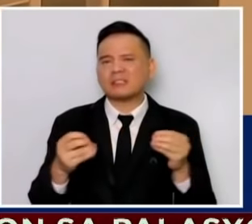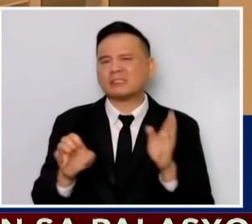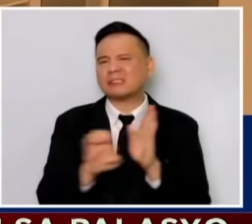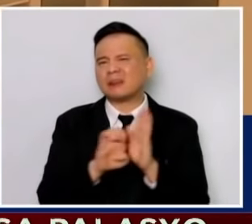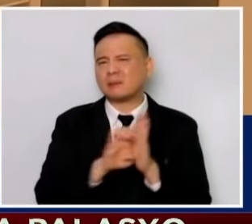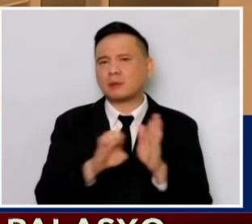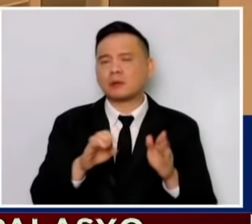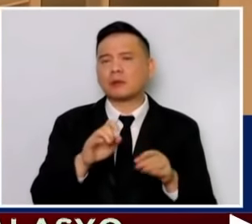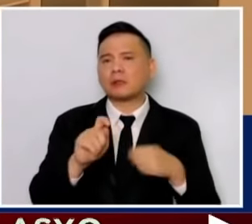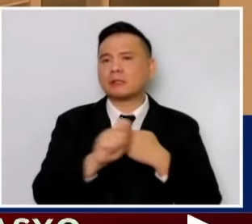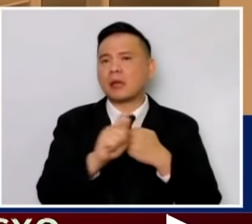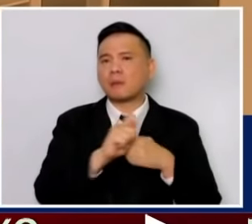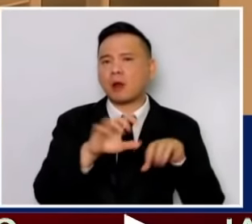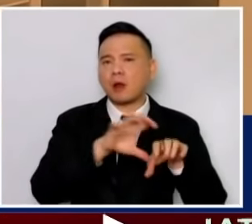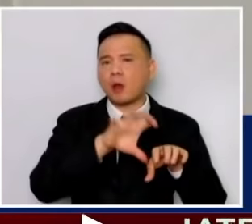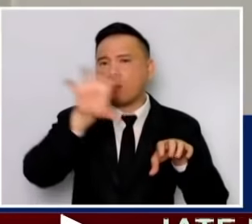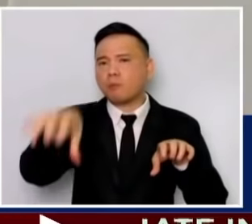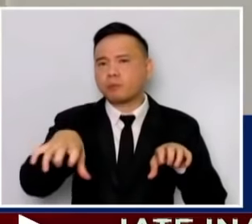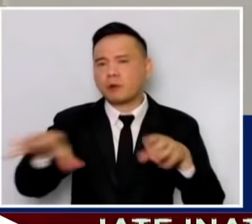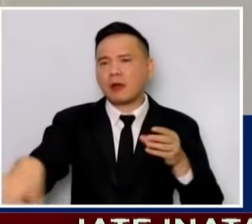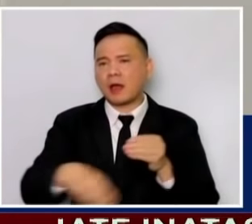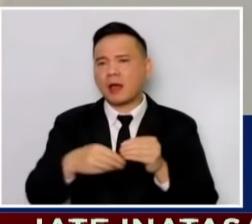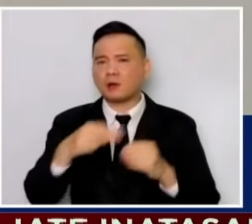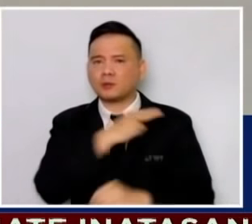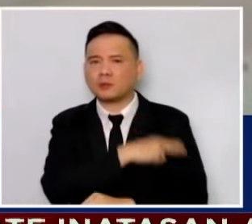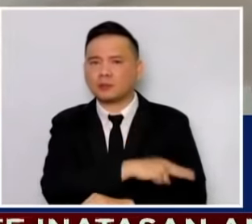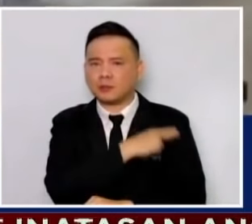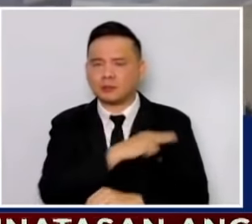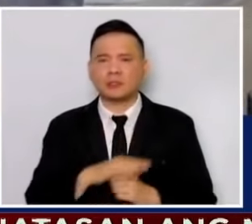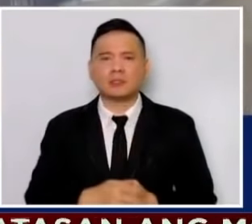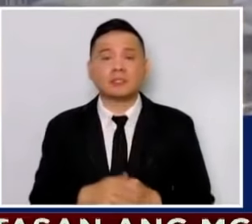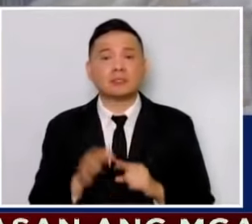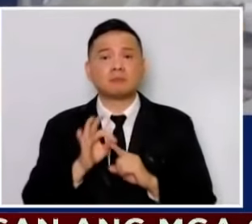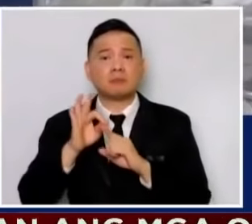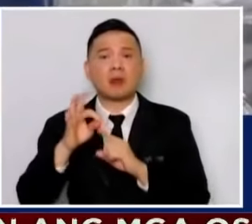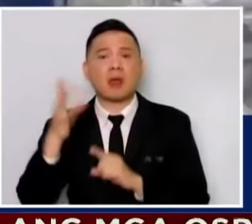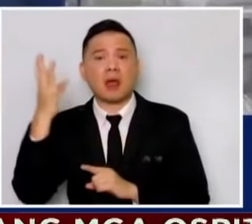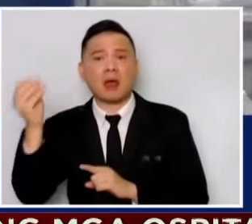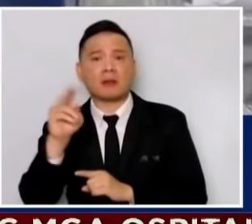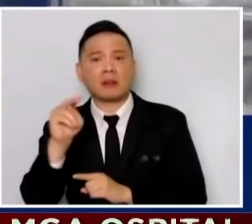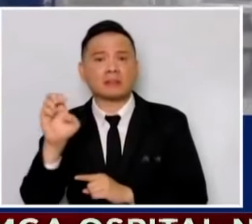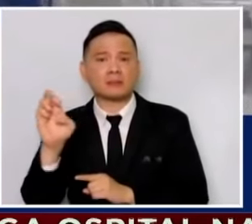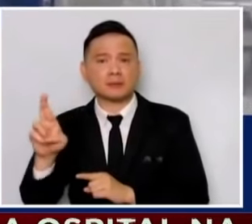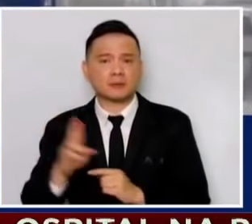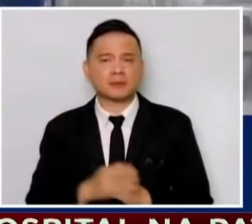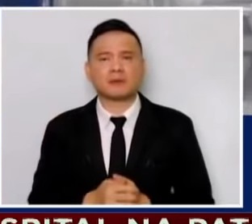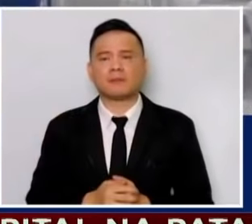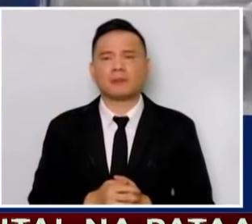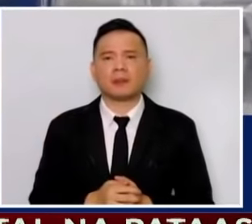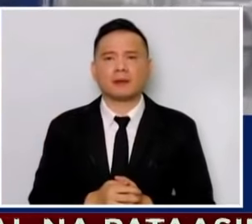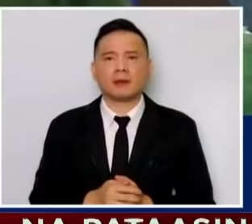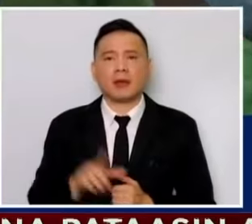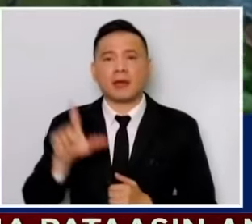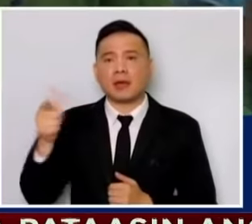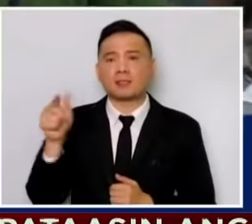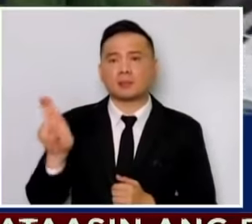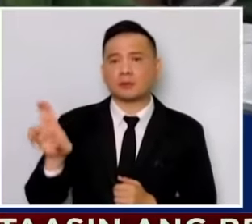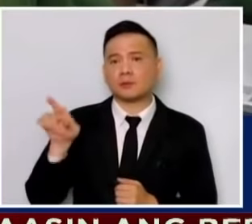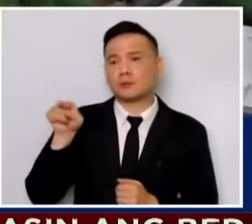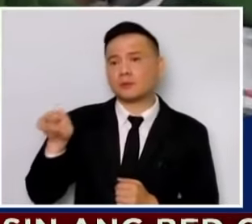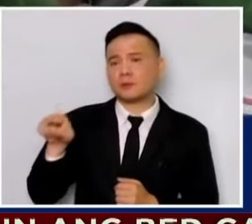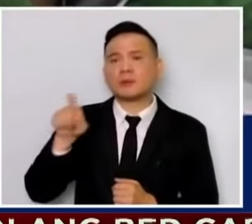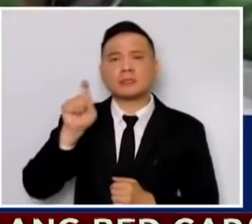o TTMF sa loob at labas ng NCR Plus. Kailangan na rin umanong magkaroon ng mga LGU na mga